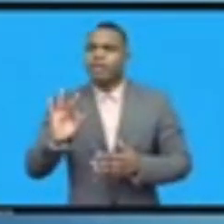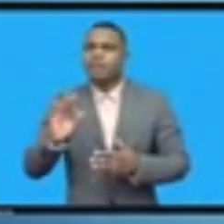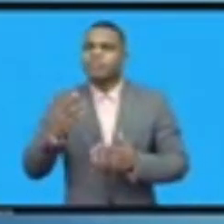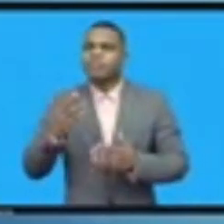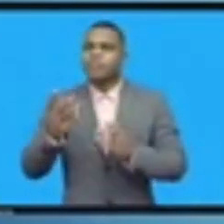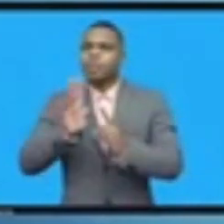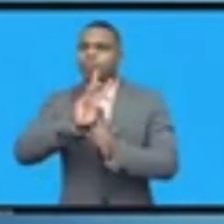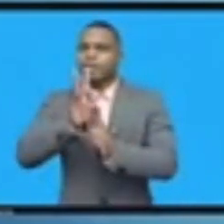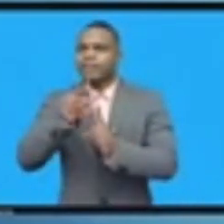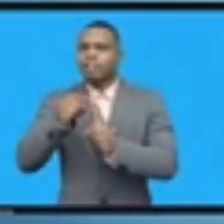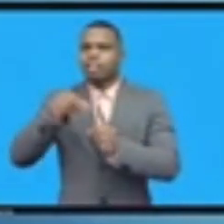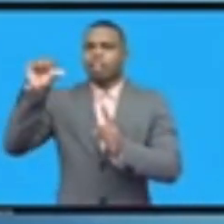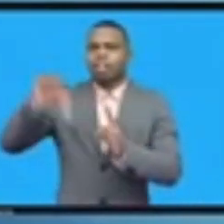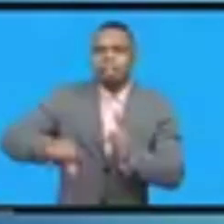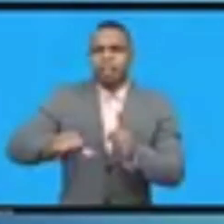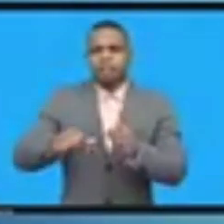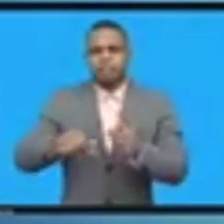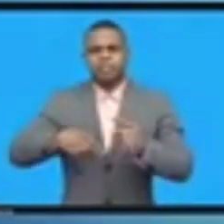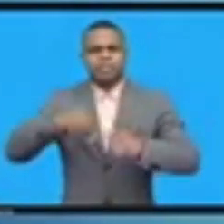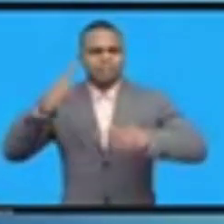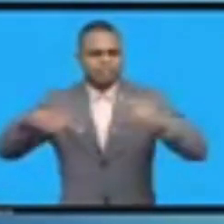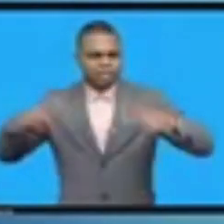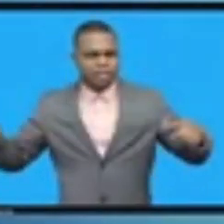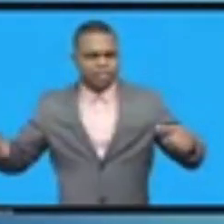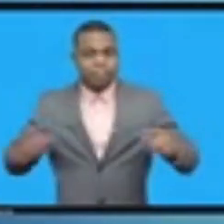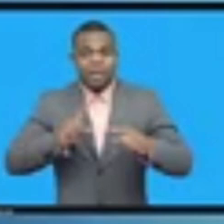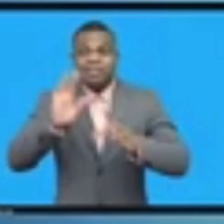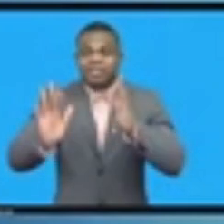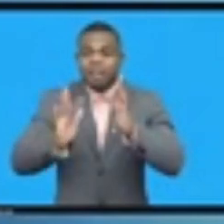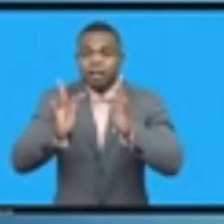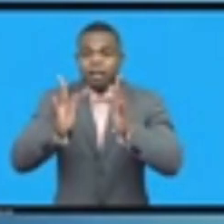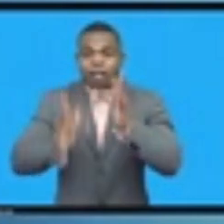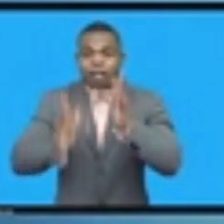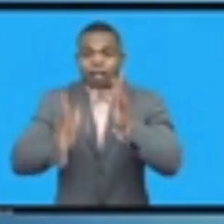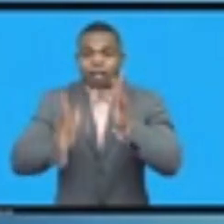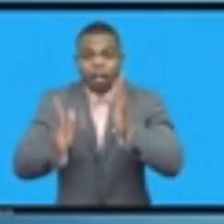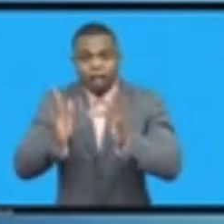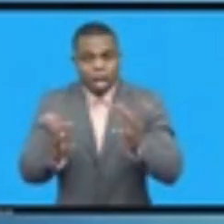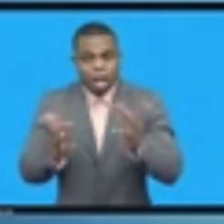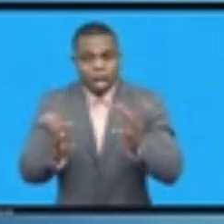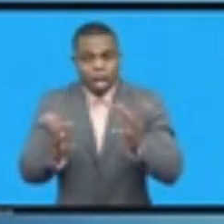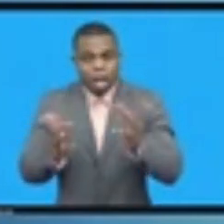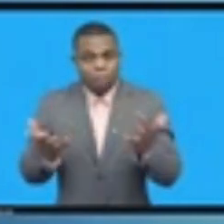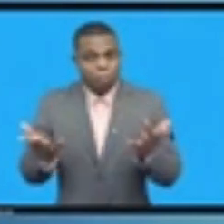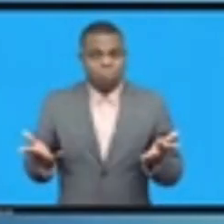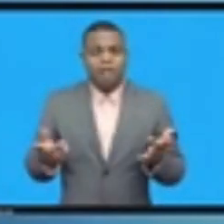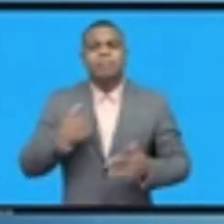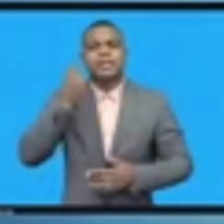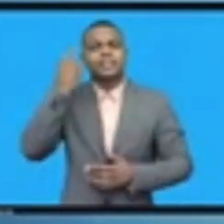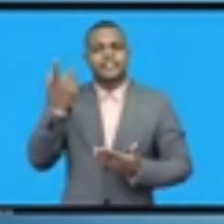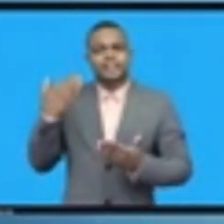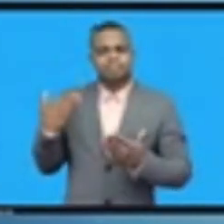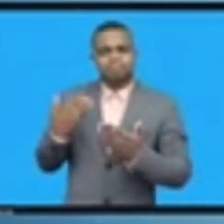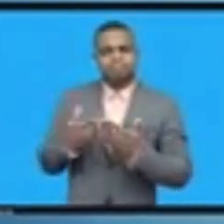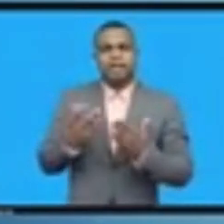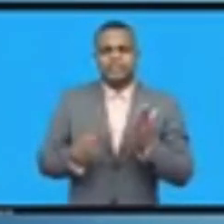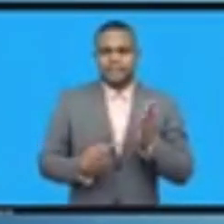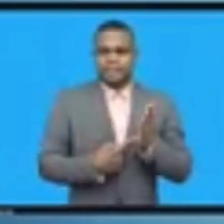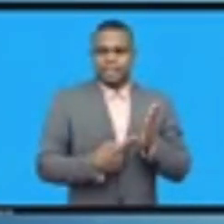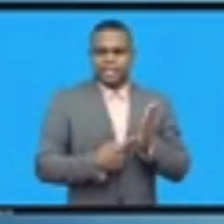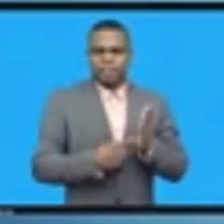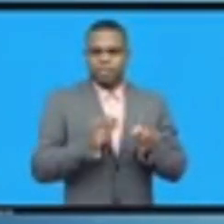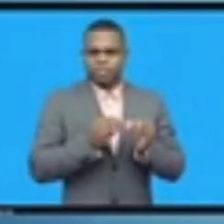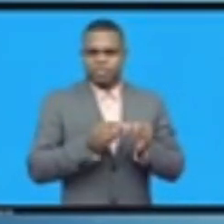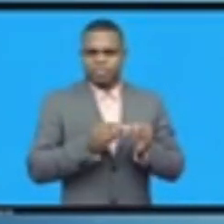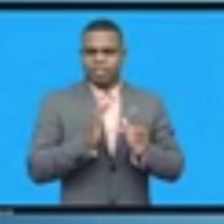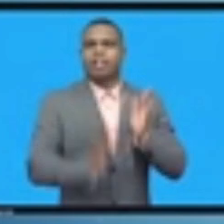题是45年前发生的事了，通过互联网，通过多利相关方的模式，我们能够